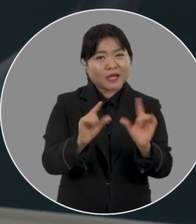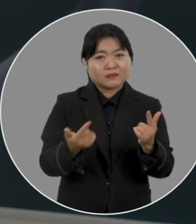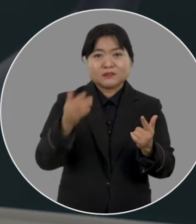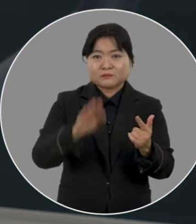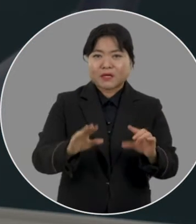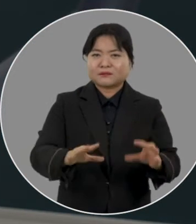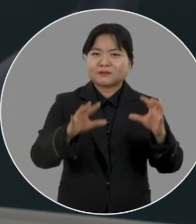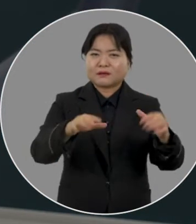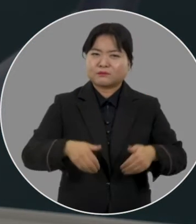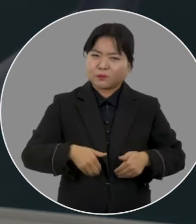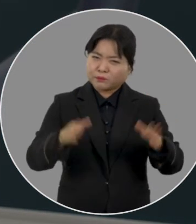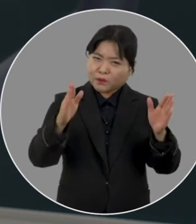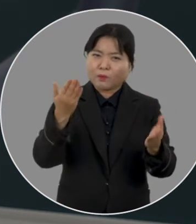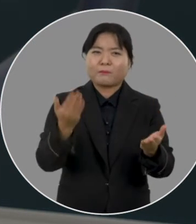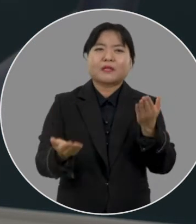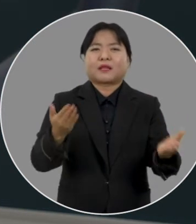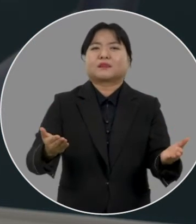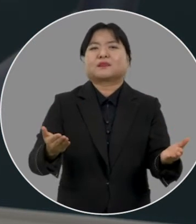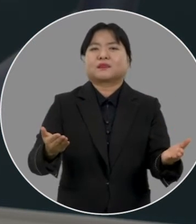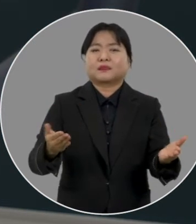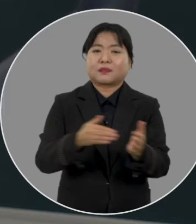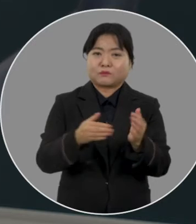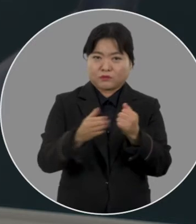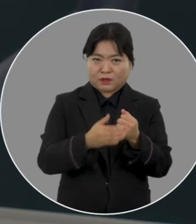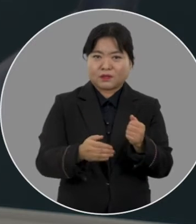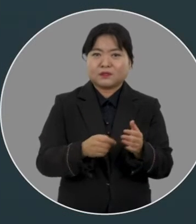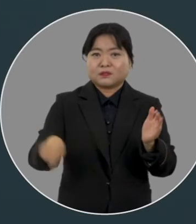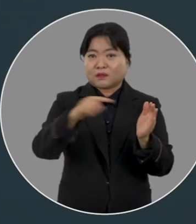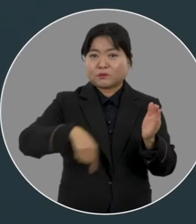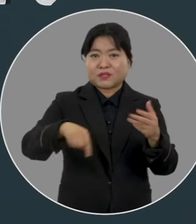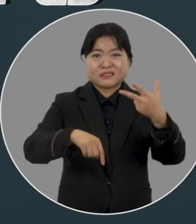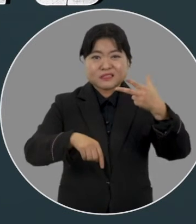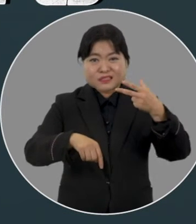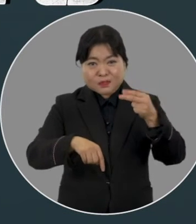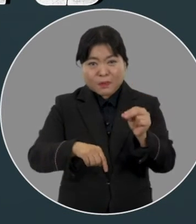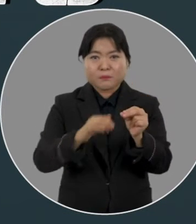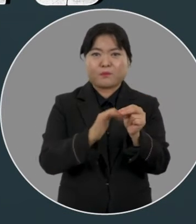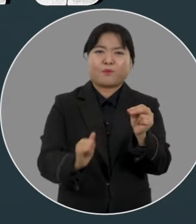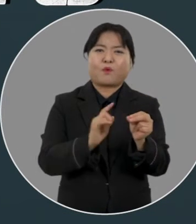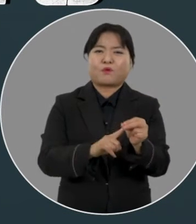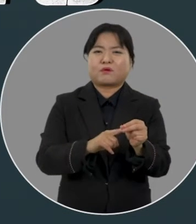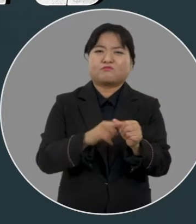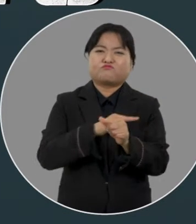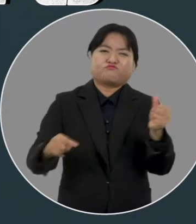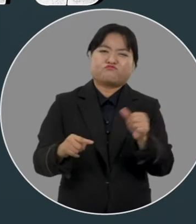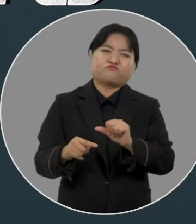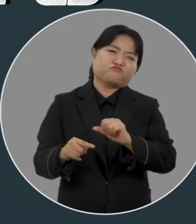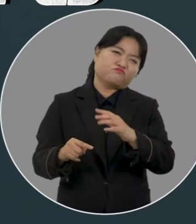아니었지만 세상에 쓸모없다라고 판단이 돼서 이들 가운데 7만 명이 목숨을